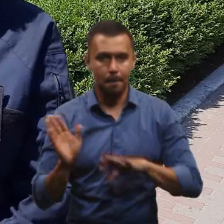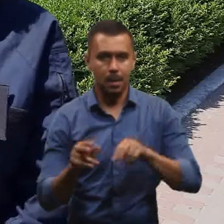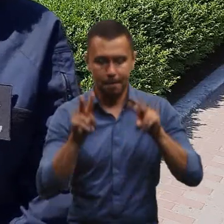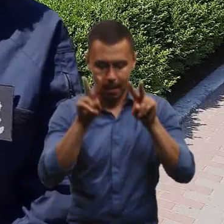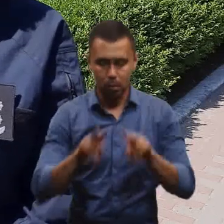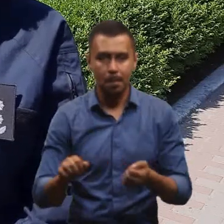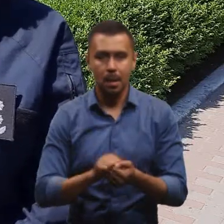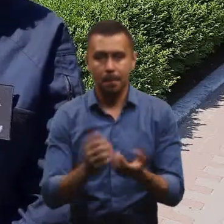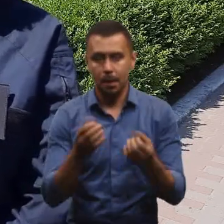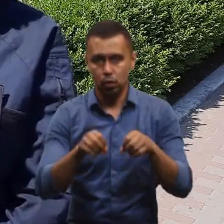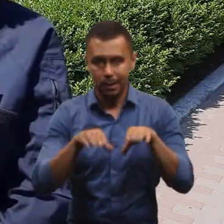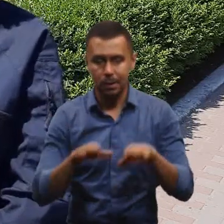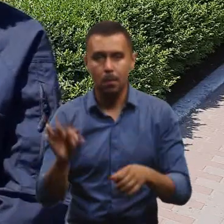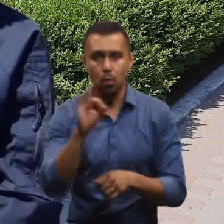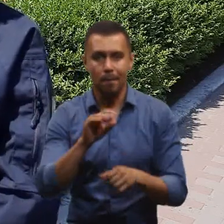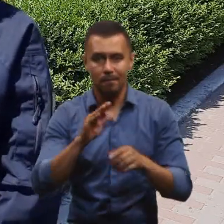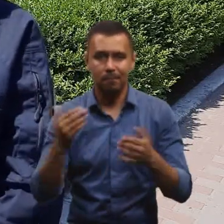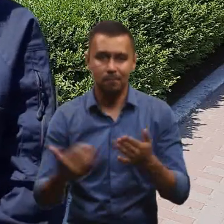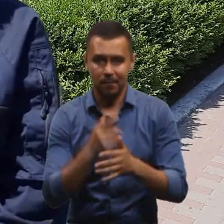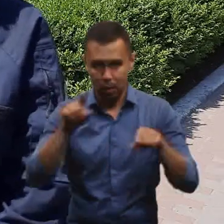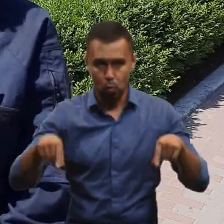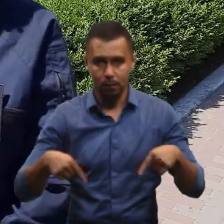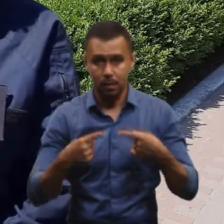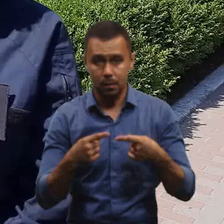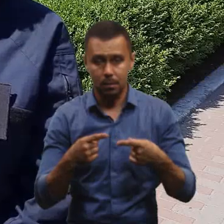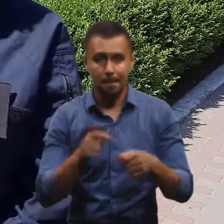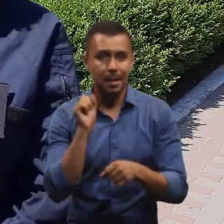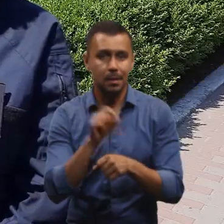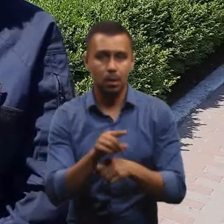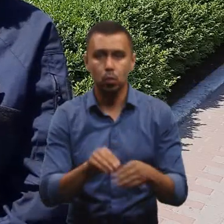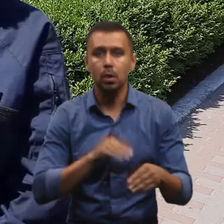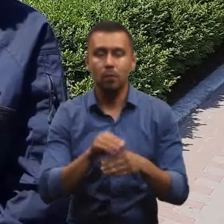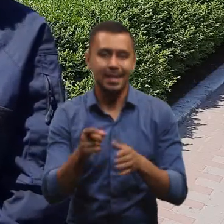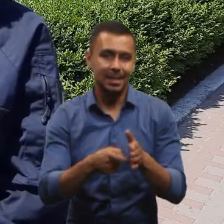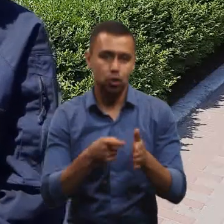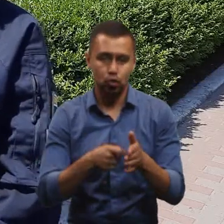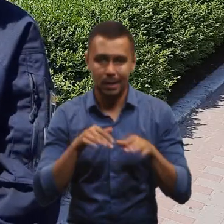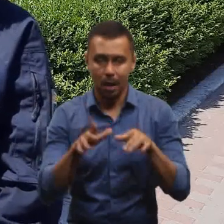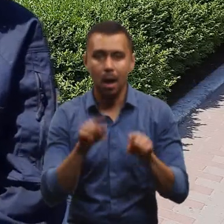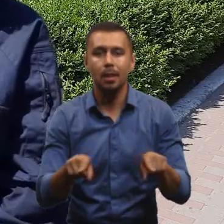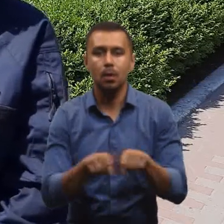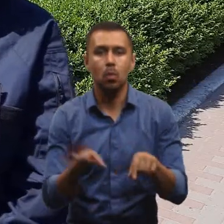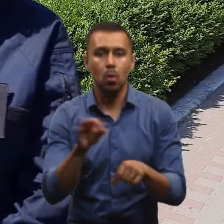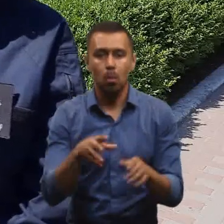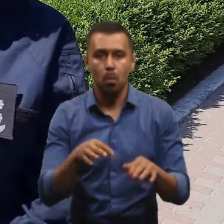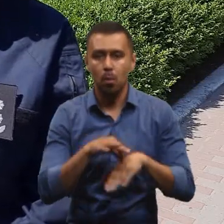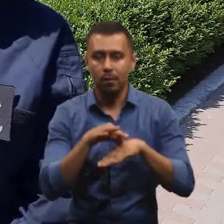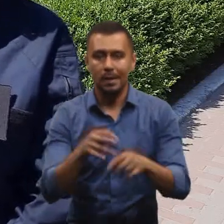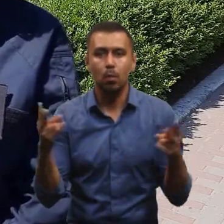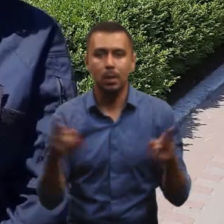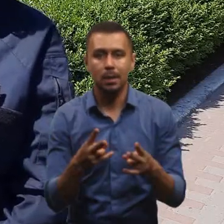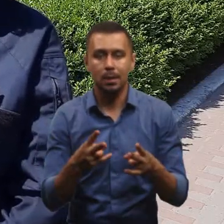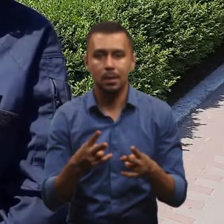перегляду матеріалів прийняли рішення про відновлення і призначення додаткових слідчих дій, а також про проведення